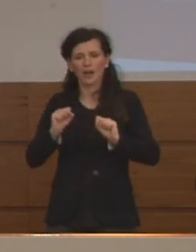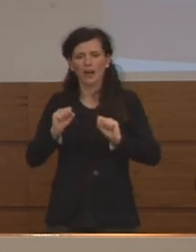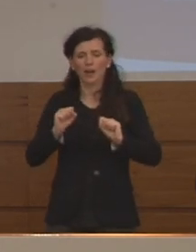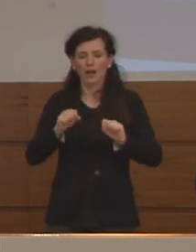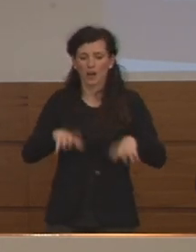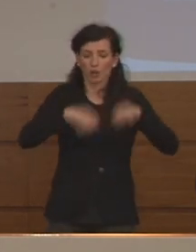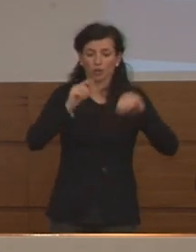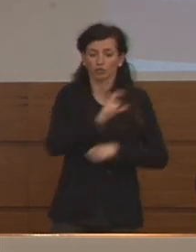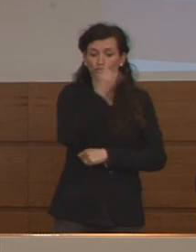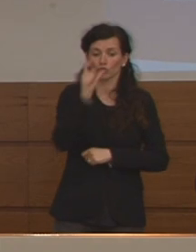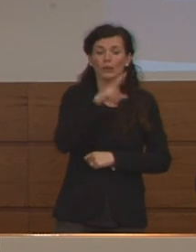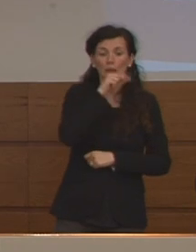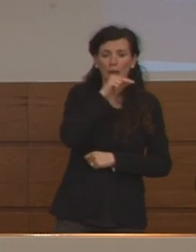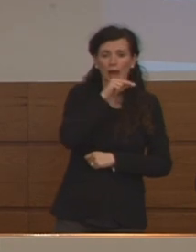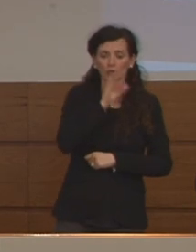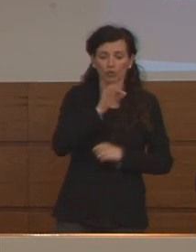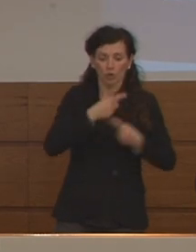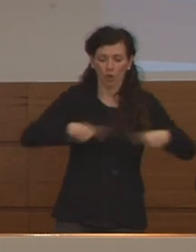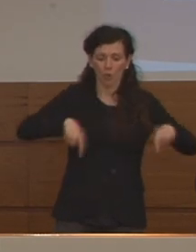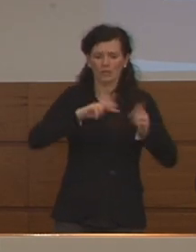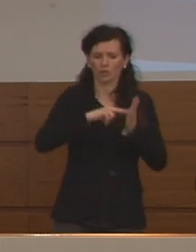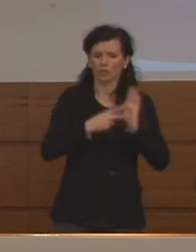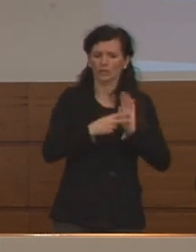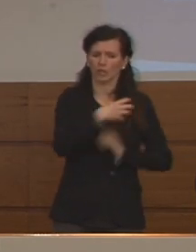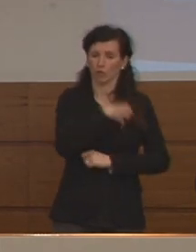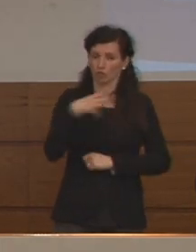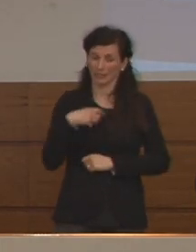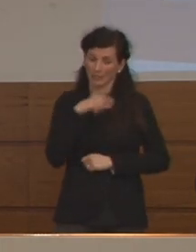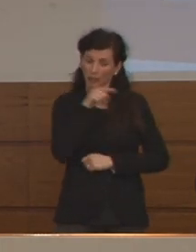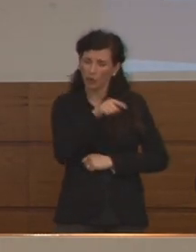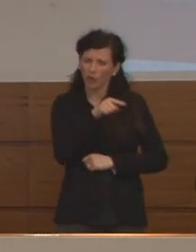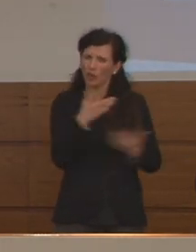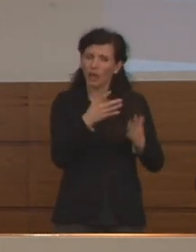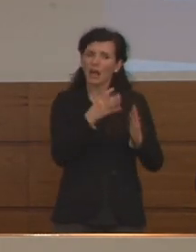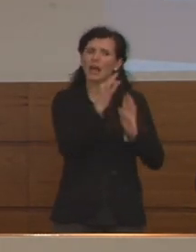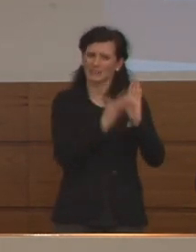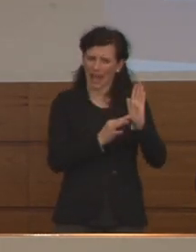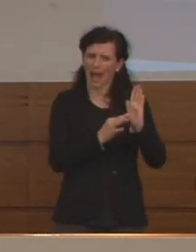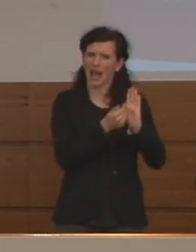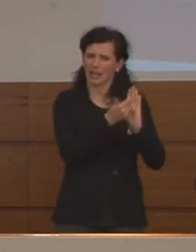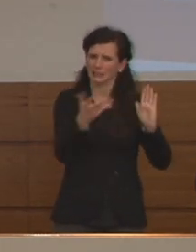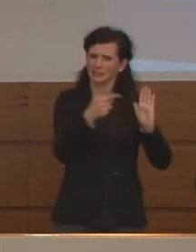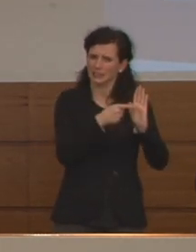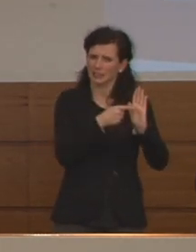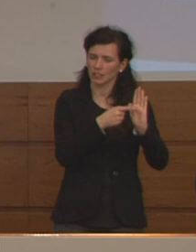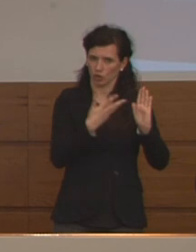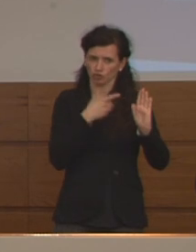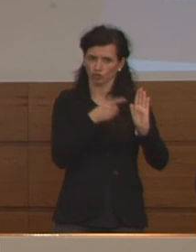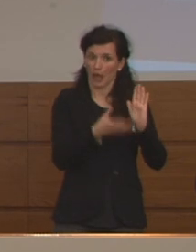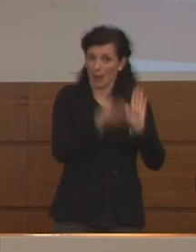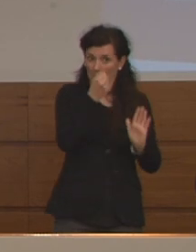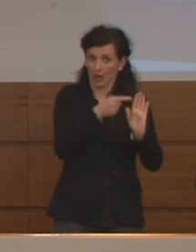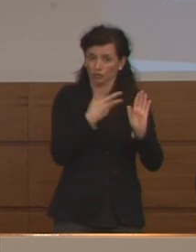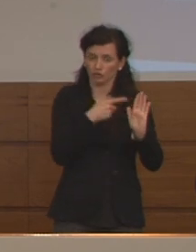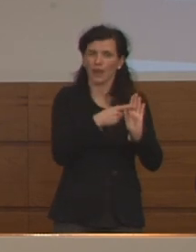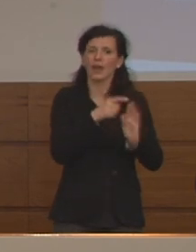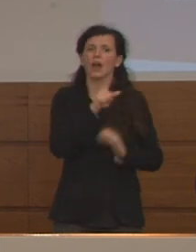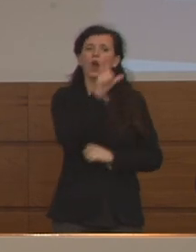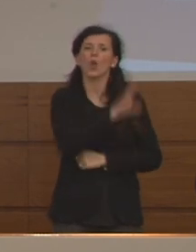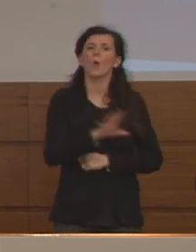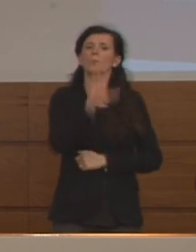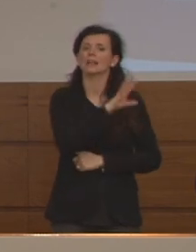marzo del comitato tecnico scientifico che avendo avuto i dati dei paesi della lombardia dei alzano parlo di